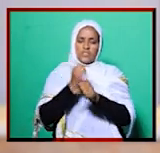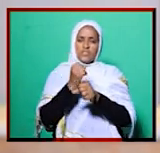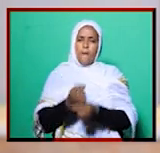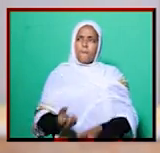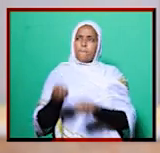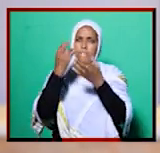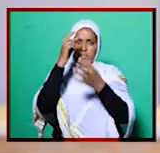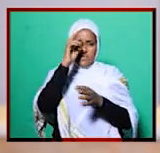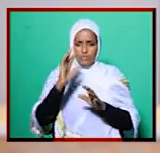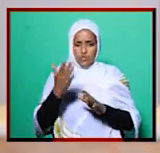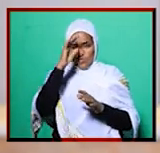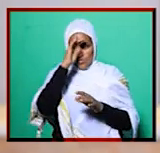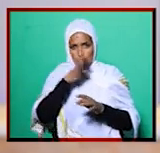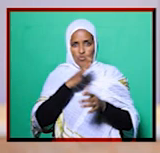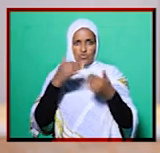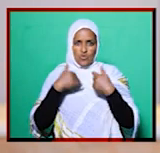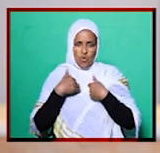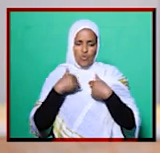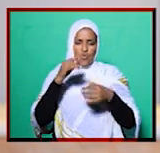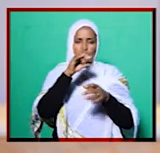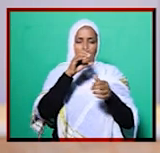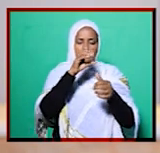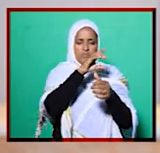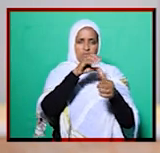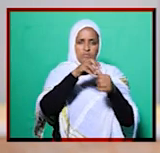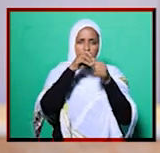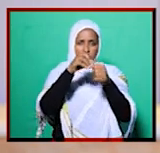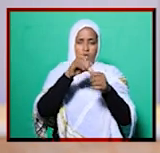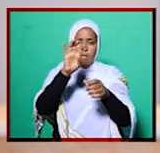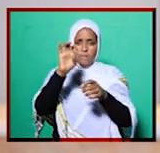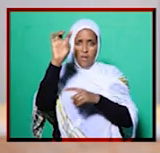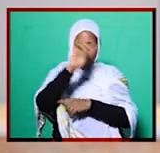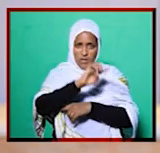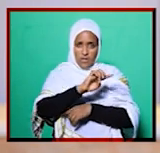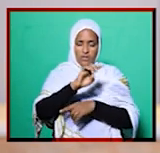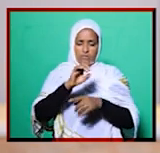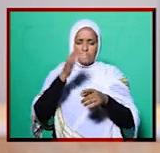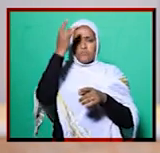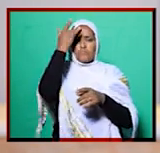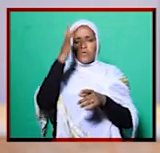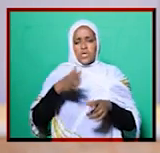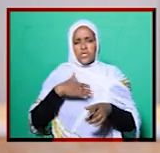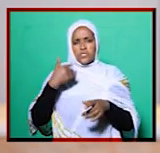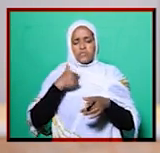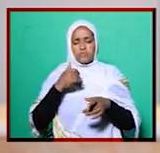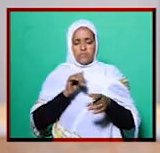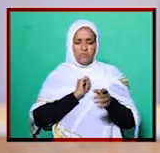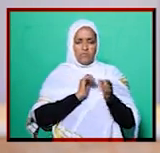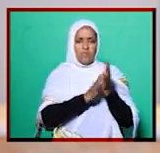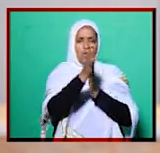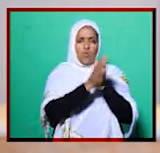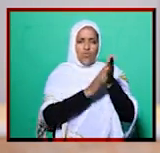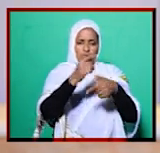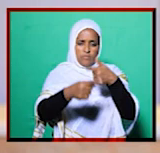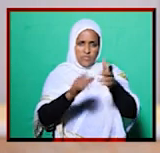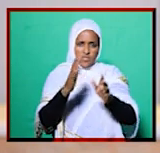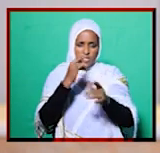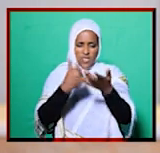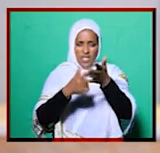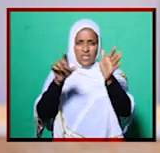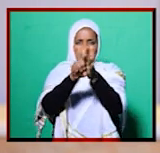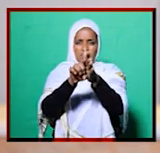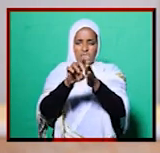አሉ። ክርስትና በአርባ ቀን የምናነሳው ዝም ብለን ደስ ብሎን በዘፈቀደ ምንሄድ ይመስላቸዋል። ይህ ህግ ነው፣ ስርዓት ነው፣ አስቀድሞ የተሰራ